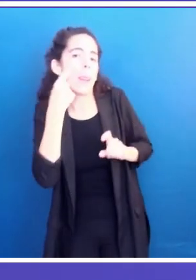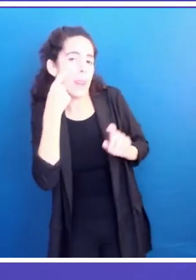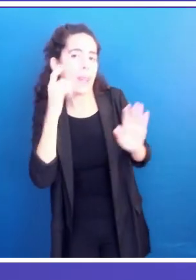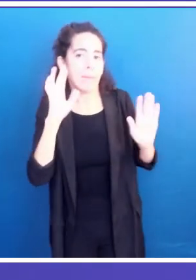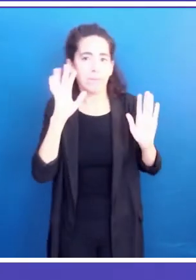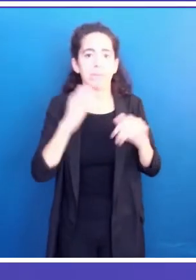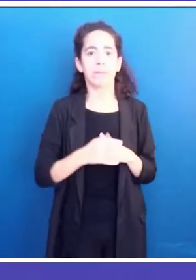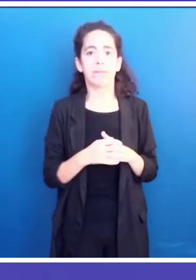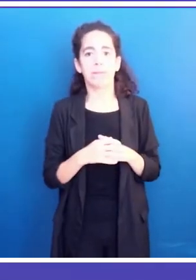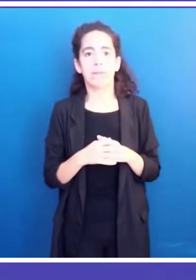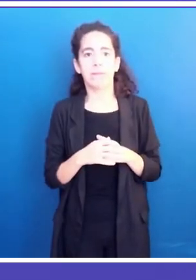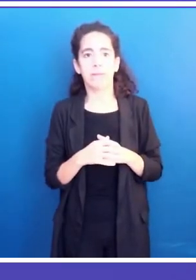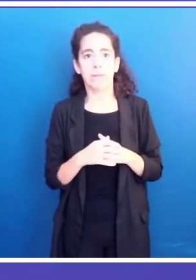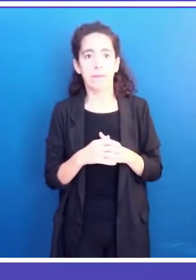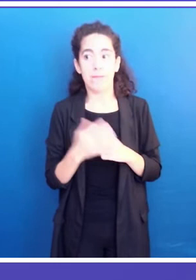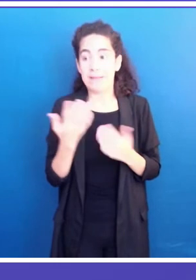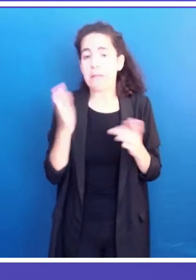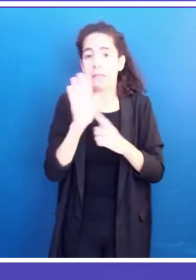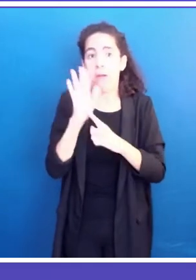برامج إعادة المصالحة،